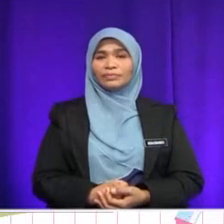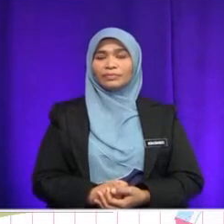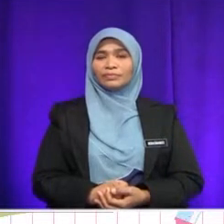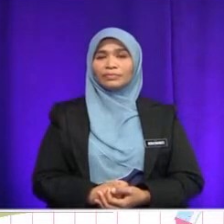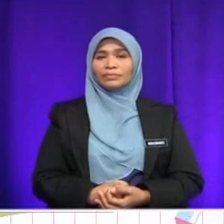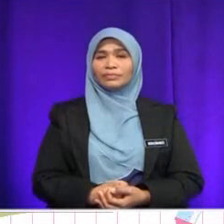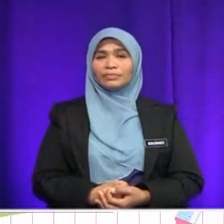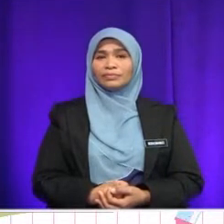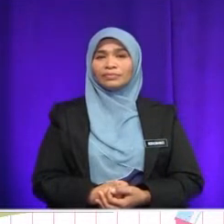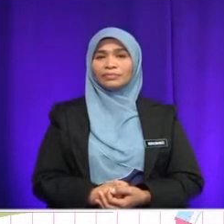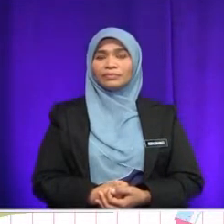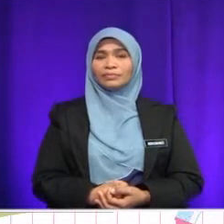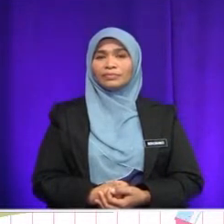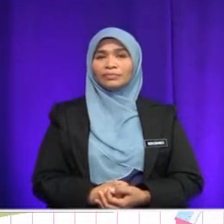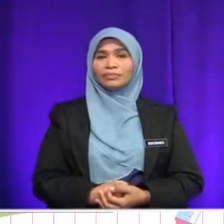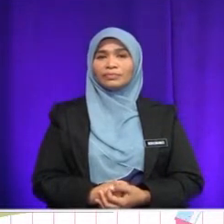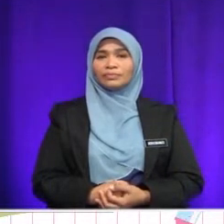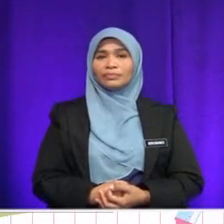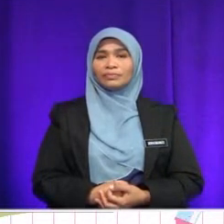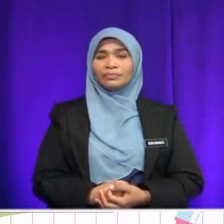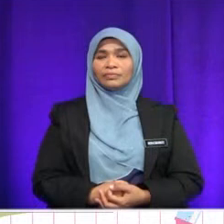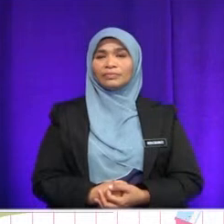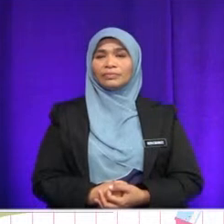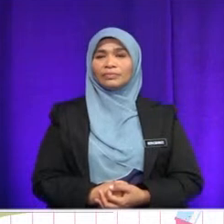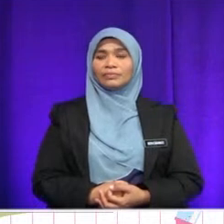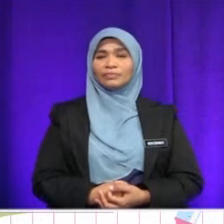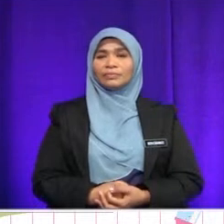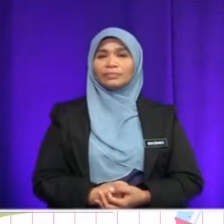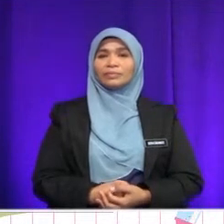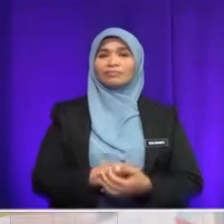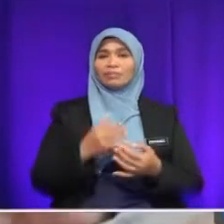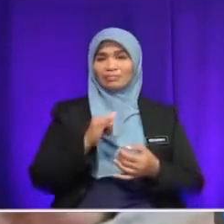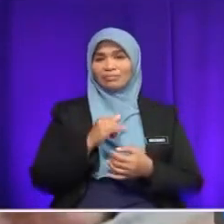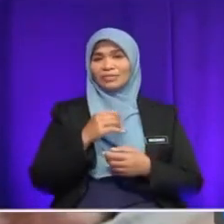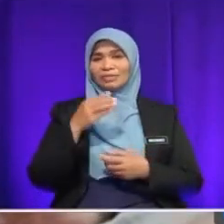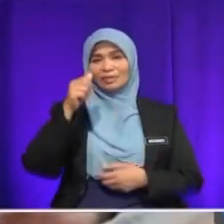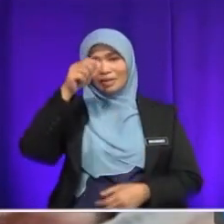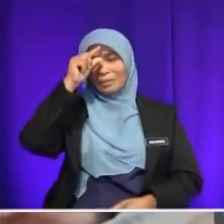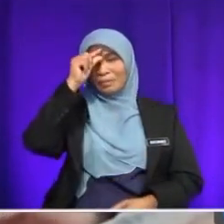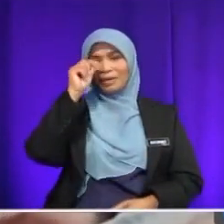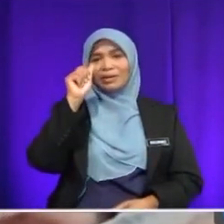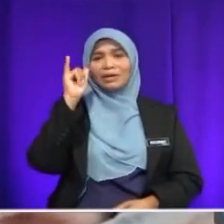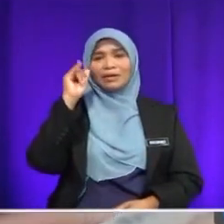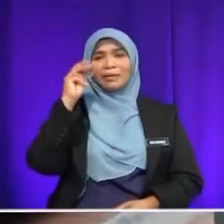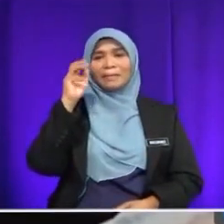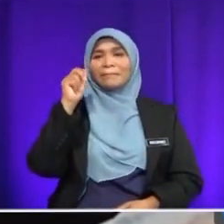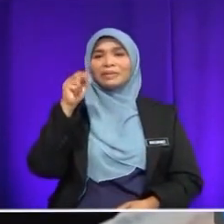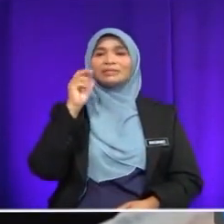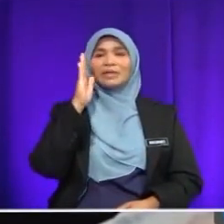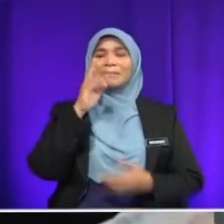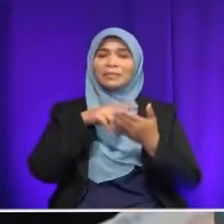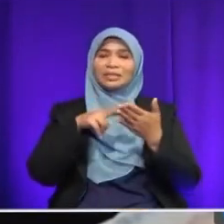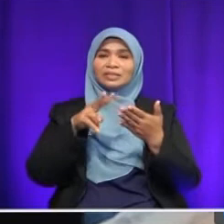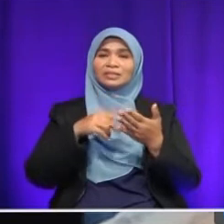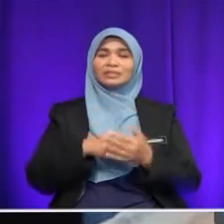Okey. Okey, cuba kita tengok. Cuba Aiman baca, Aiman. Baik. Saya nak cuba jawapan daripada Sufia dulu, cikgu. Okey, Sufia. Okey, boleh? Sufia. Yang pertama,